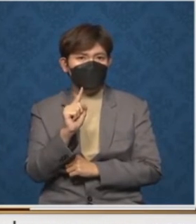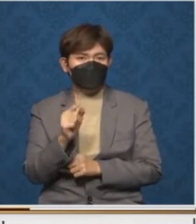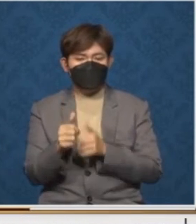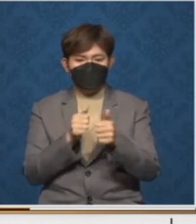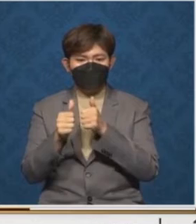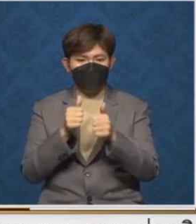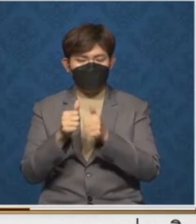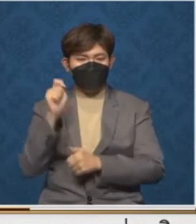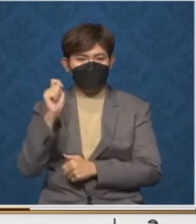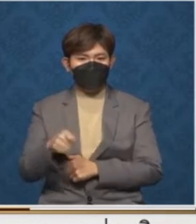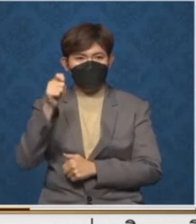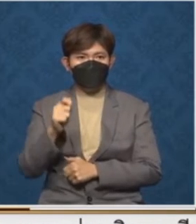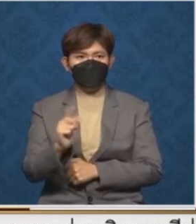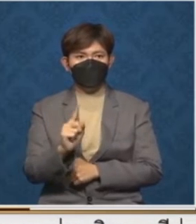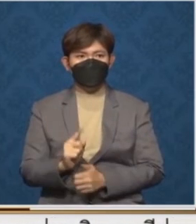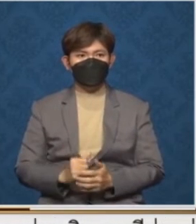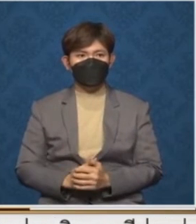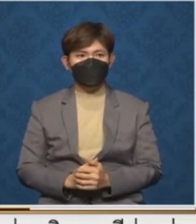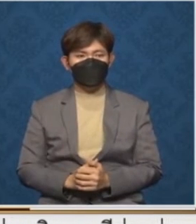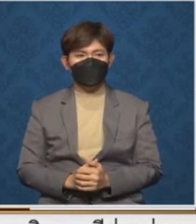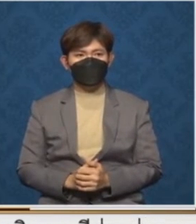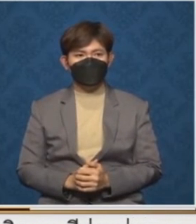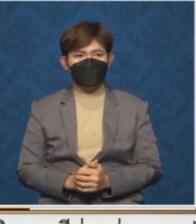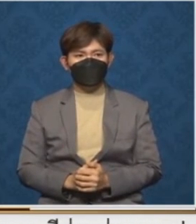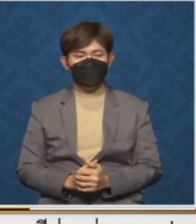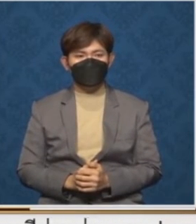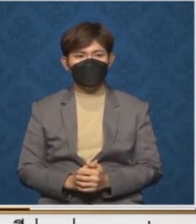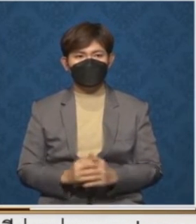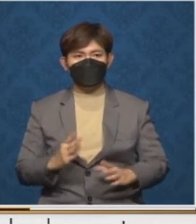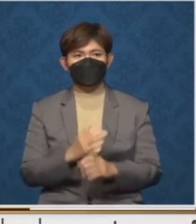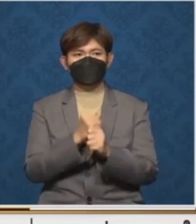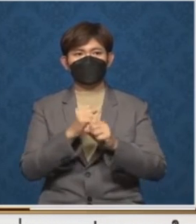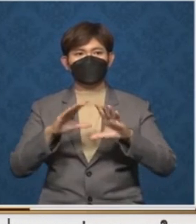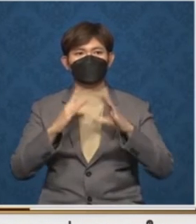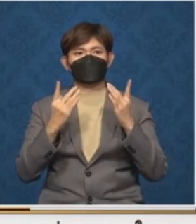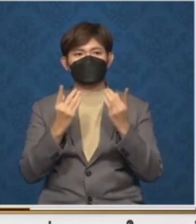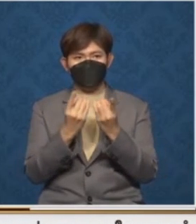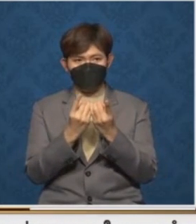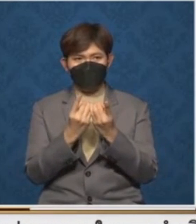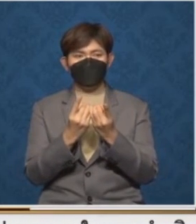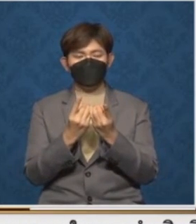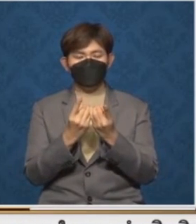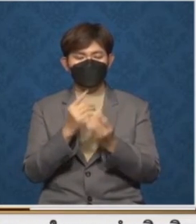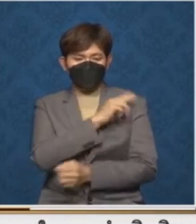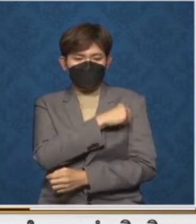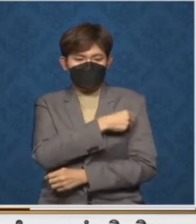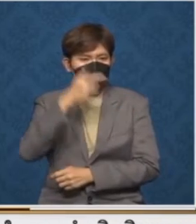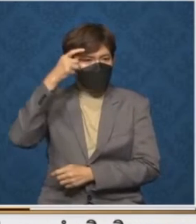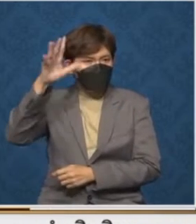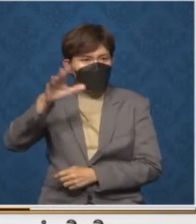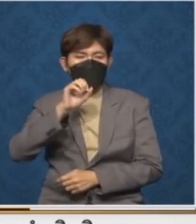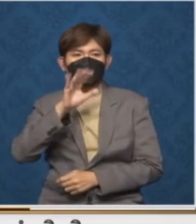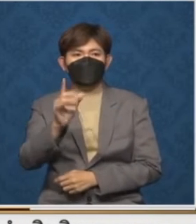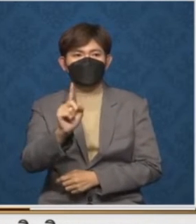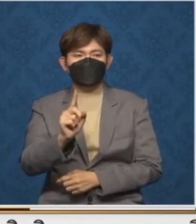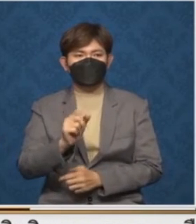ิกันนะ แล้วเงินก็กู้ไปไมรเทาไห่แต่นะฮะ ราคาจริ ATK อยู่ที่ 35 บาทองคการเพศสัจ